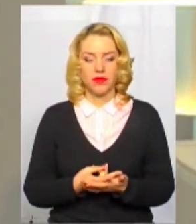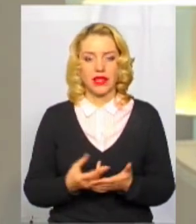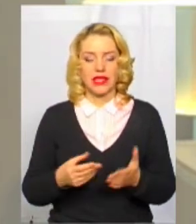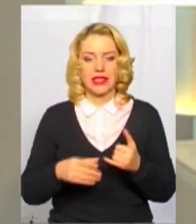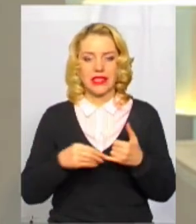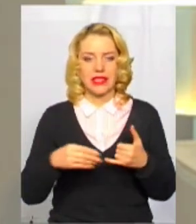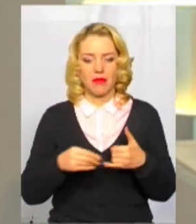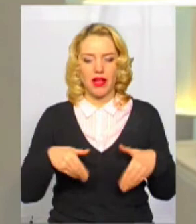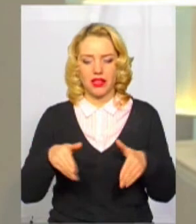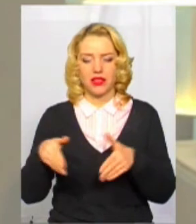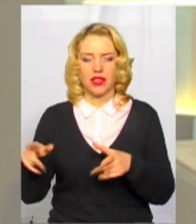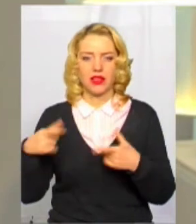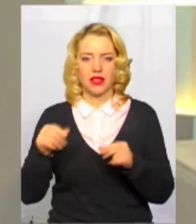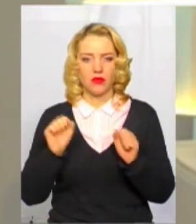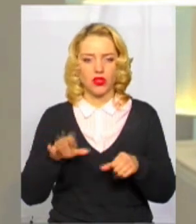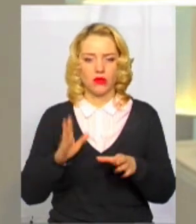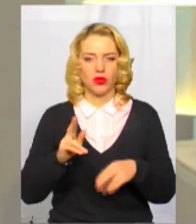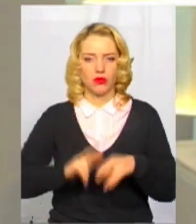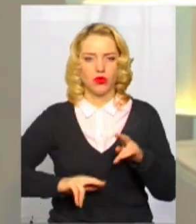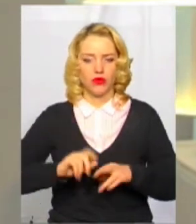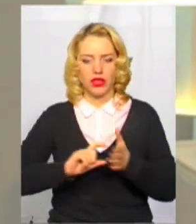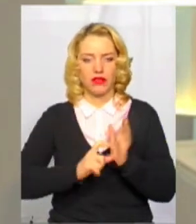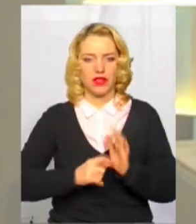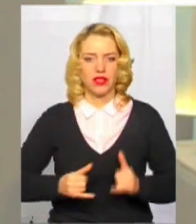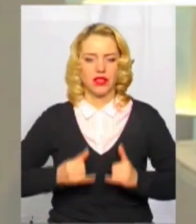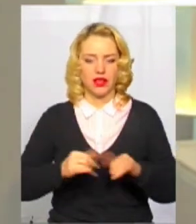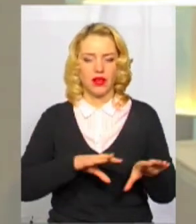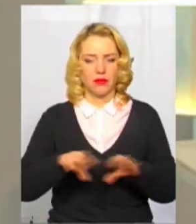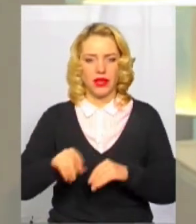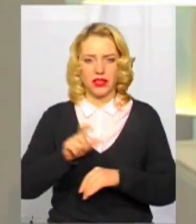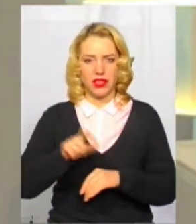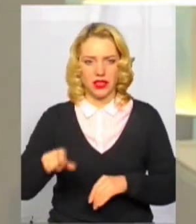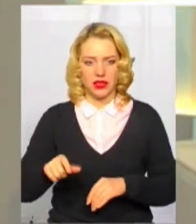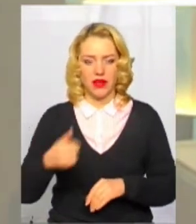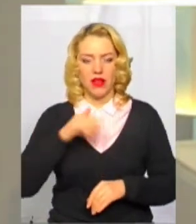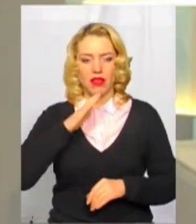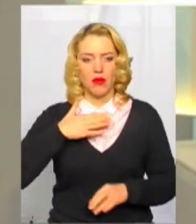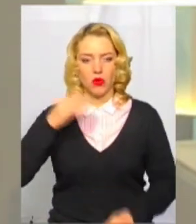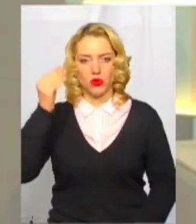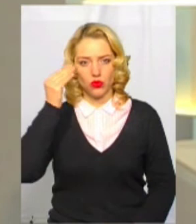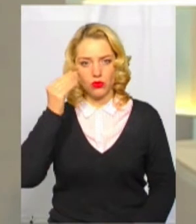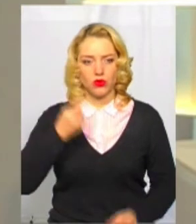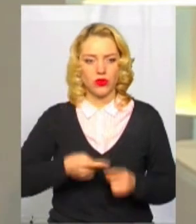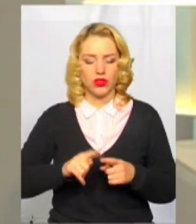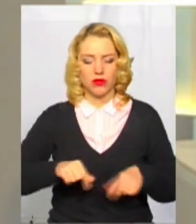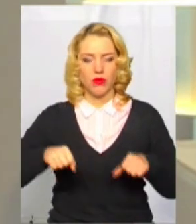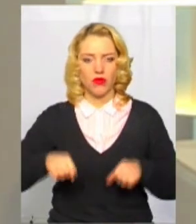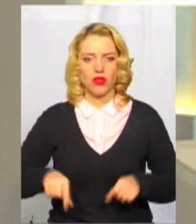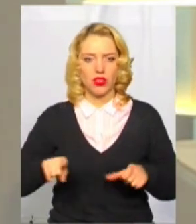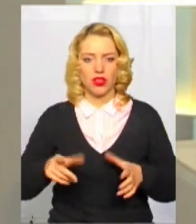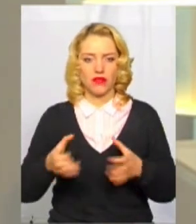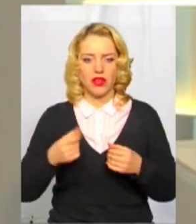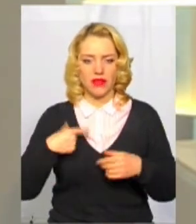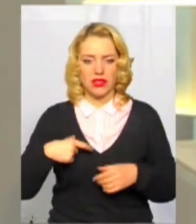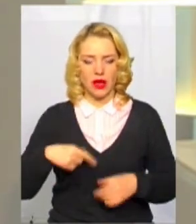земельні ділянки, де можна буде будувати квартири саме для переселенців. На мою думку, ті повноваження, які взяв на